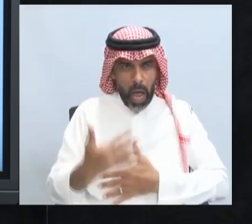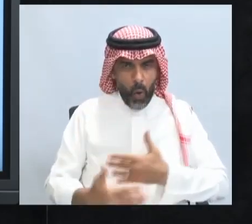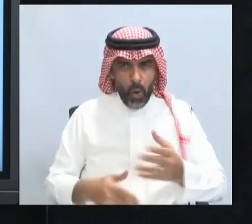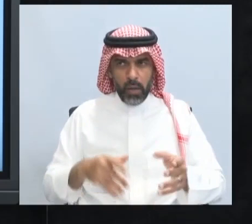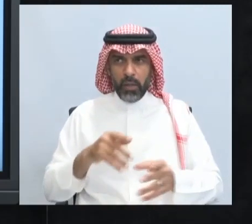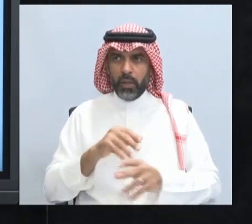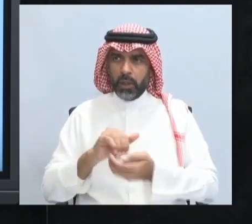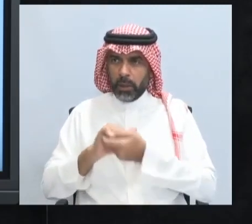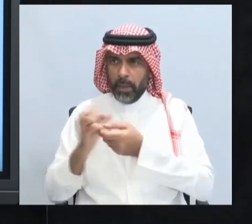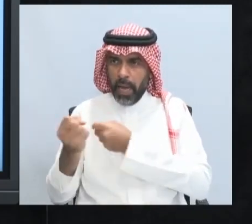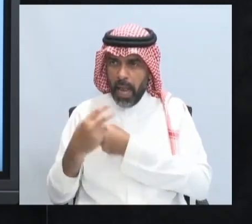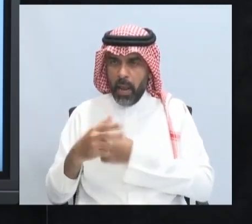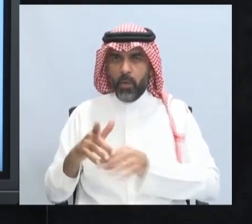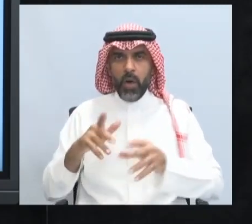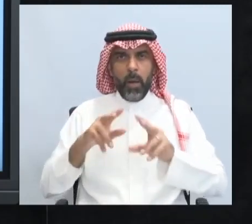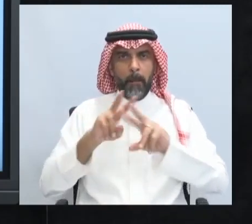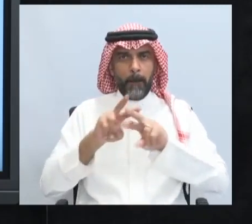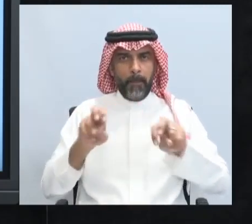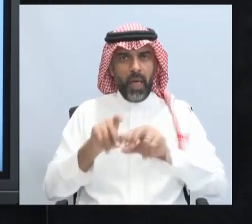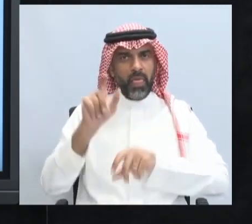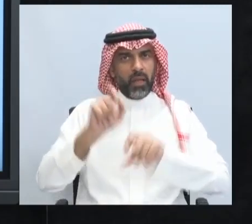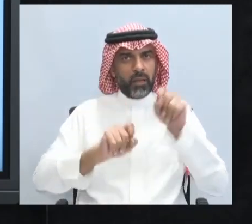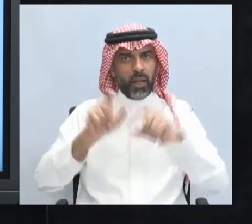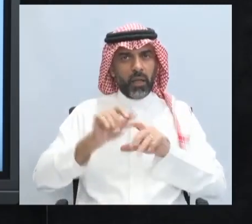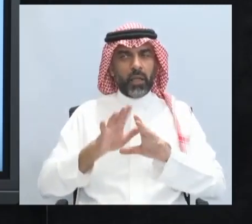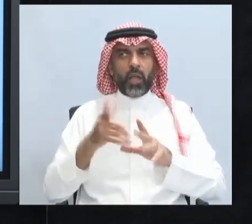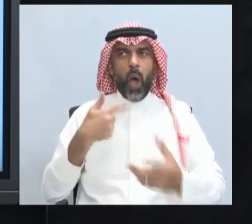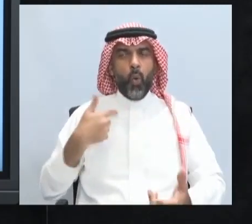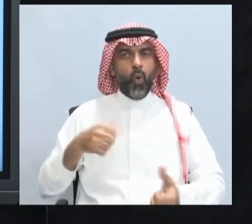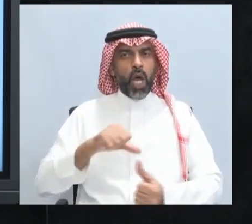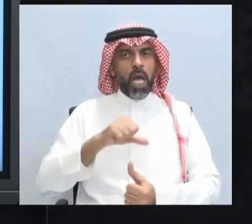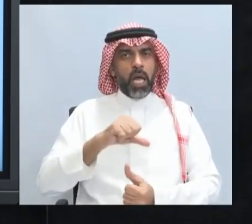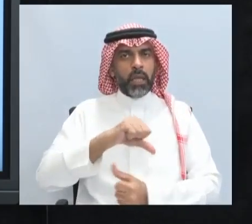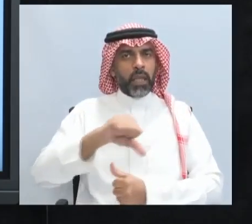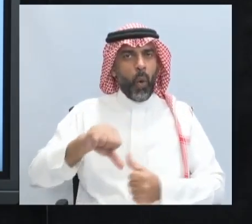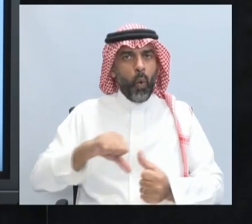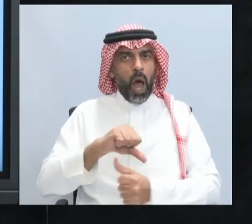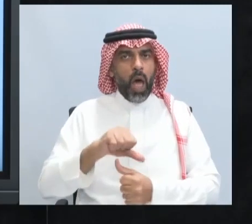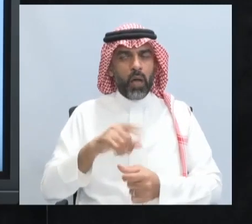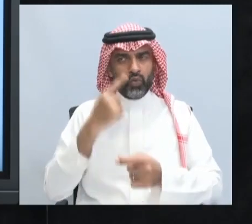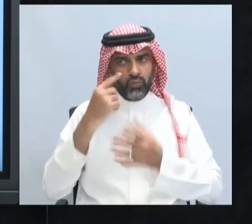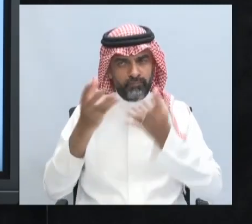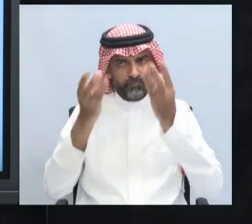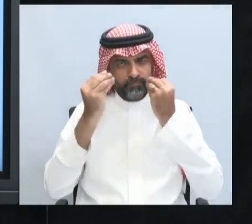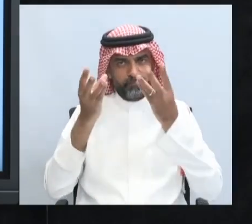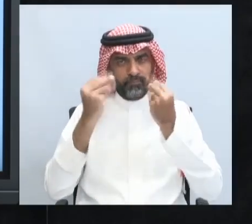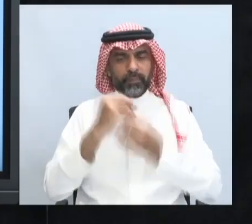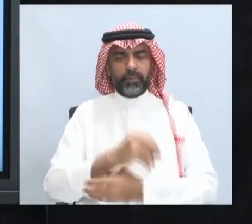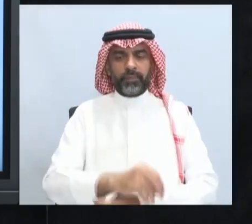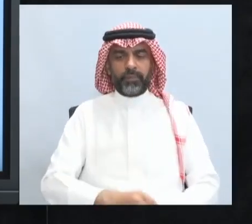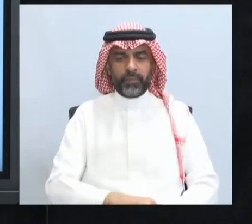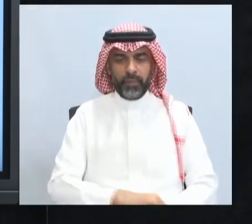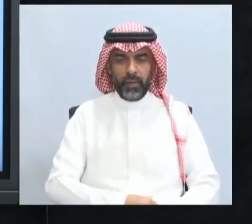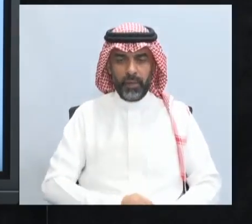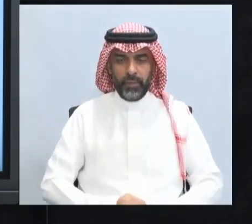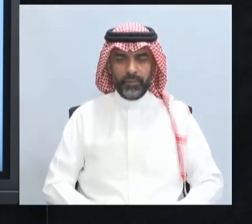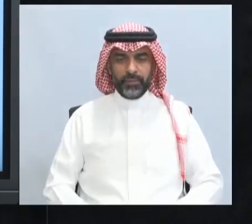يلتحق بشهادات اكاديميه كل ذلك لابد ان يتعلم السكرتير والان التقنيه سهلت الكثير على السكرتير